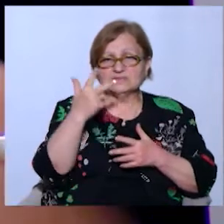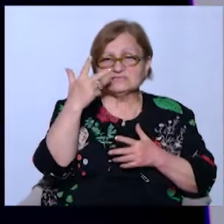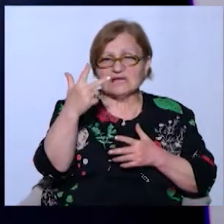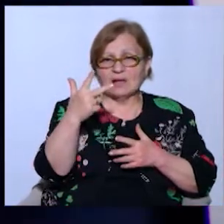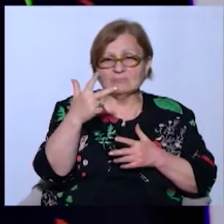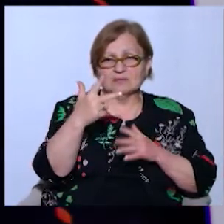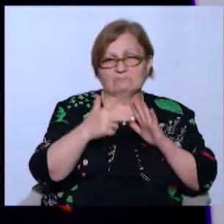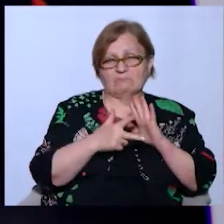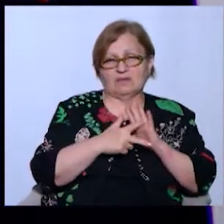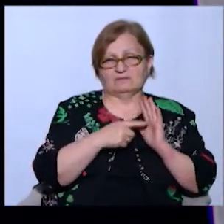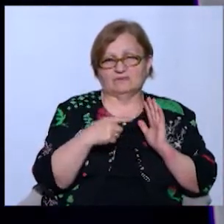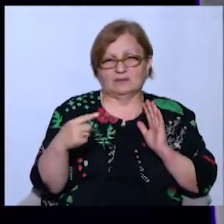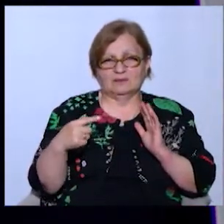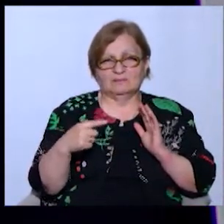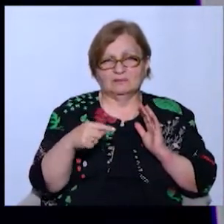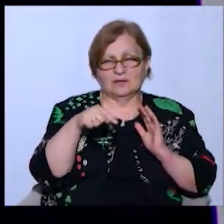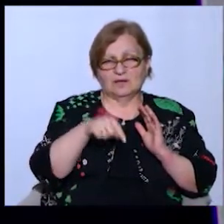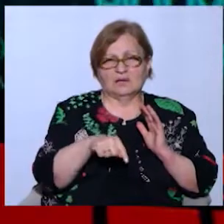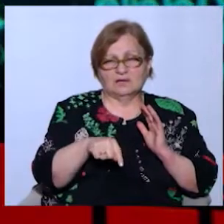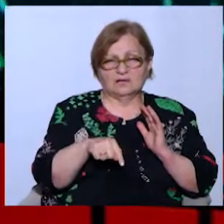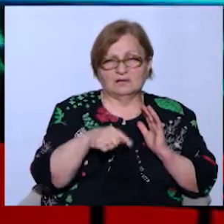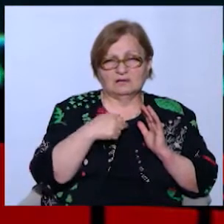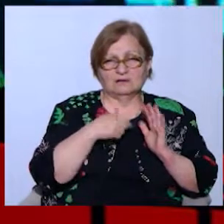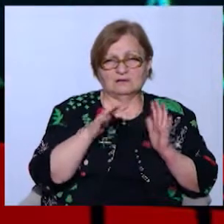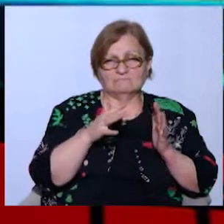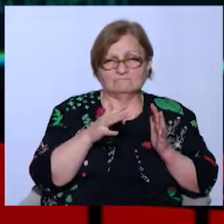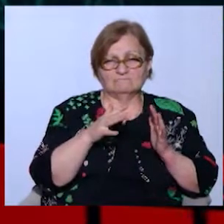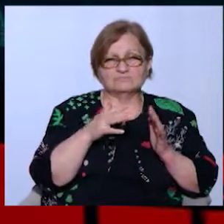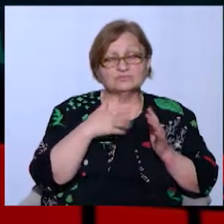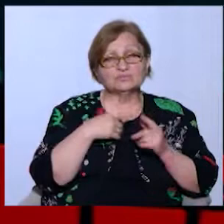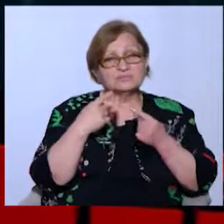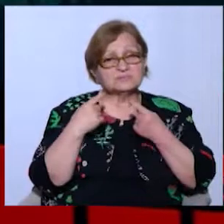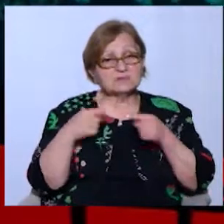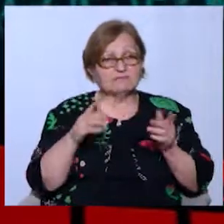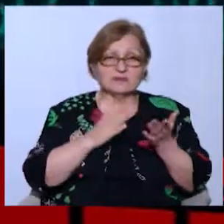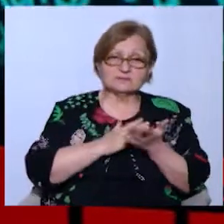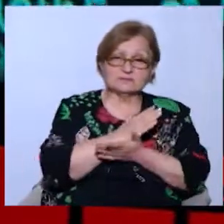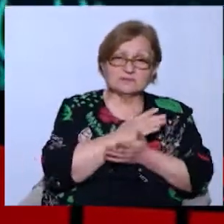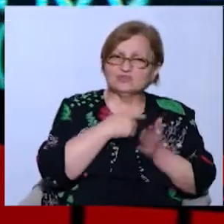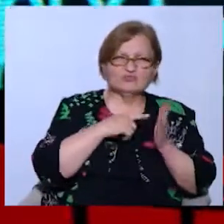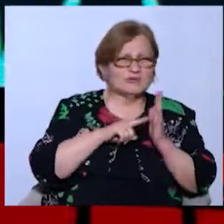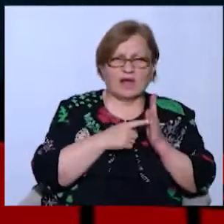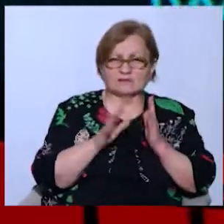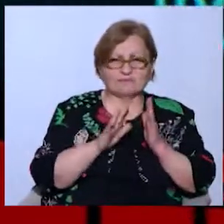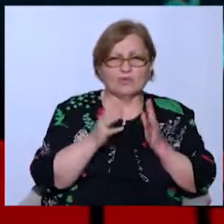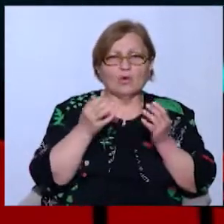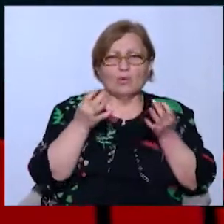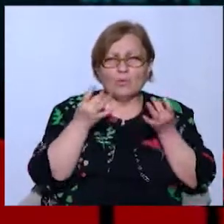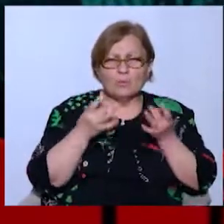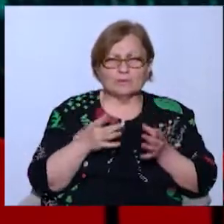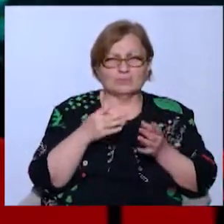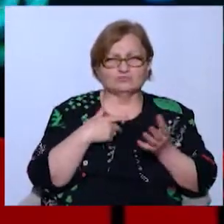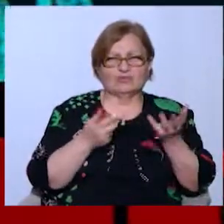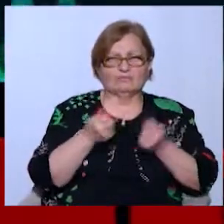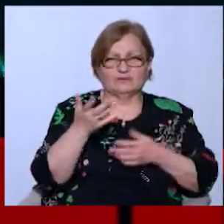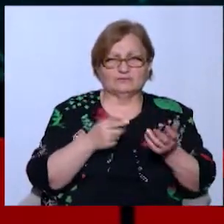3-2. ნახოთ, ამ შემთხვევაში ჩვენ სხვანაირად ვუდგებით და არ ვამრავლებთ, უბრალოდ ვითვლით ვარიანტებს. ამ